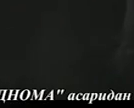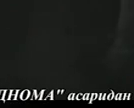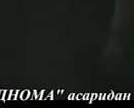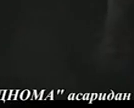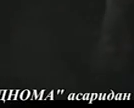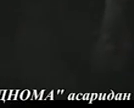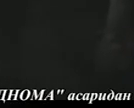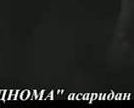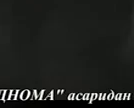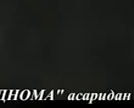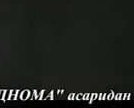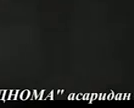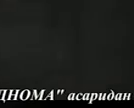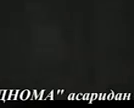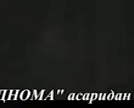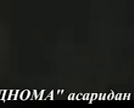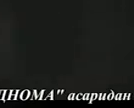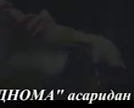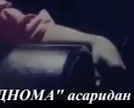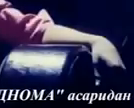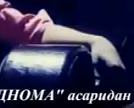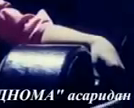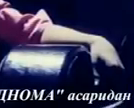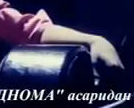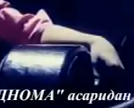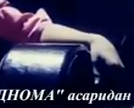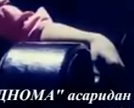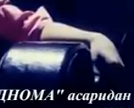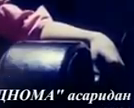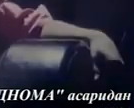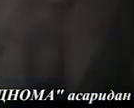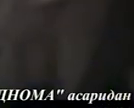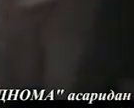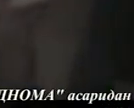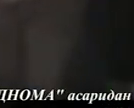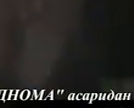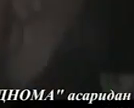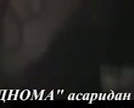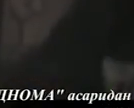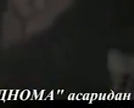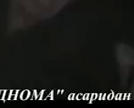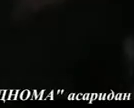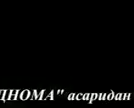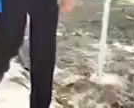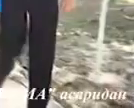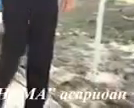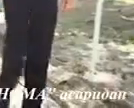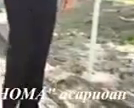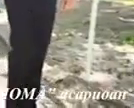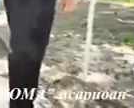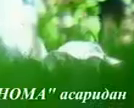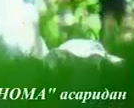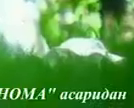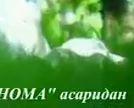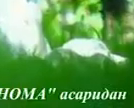tizimga ega bo'lmagan kishilik jamiyatida zo'ravonlik, axloqsizlik va razolat ildiz otadi.